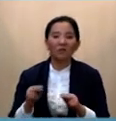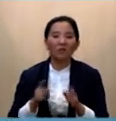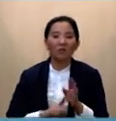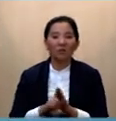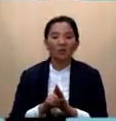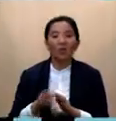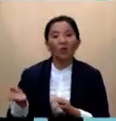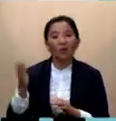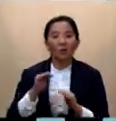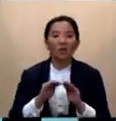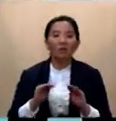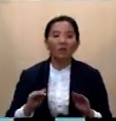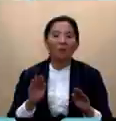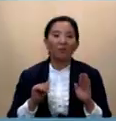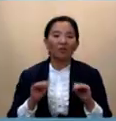ребят, попрощаемся.